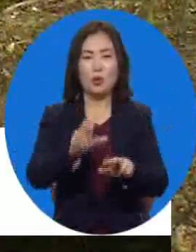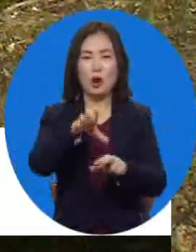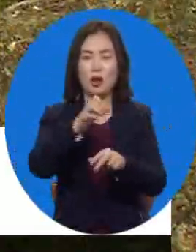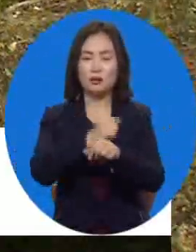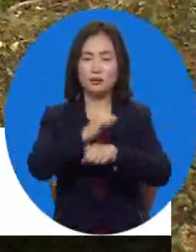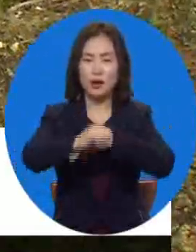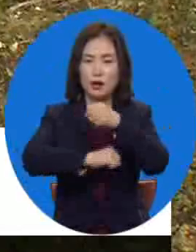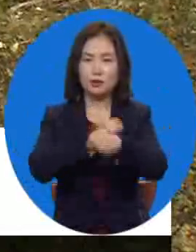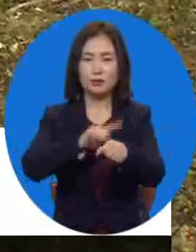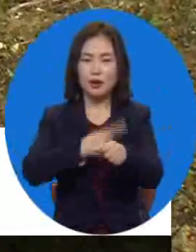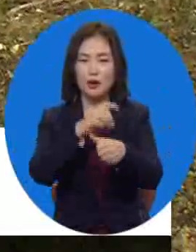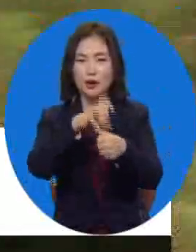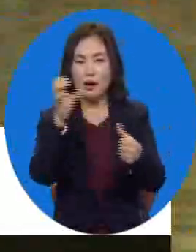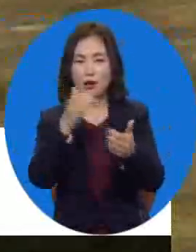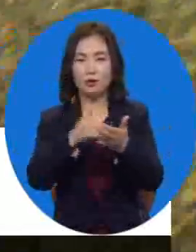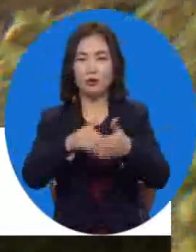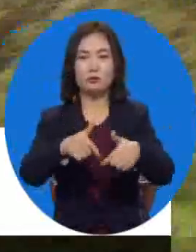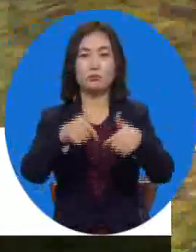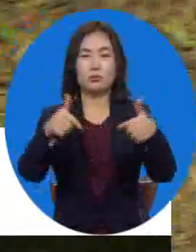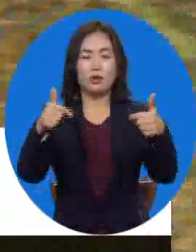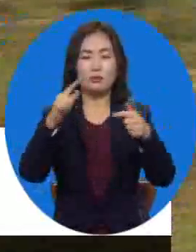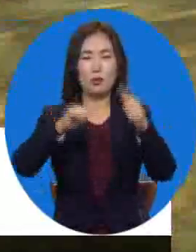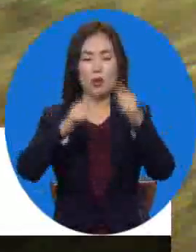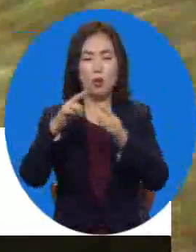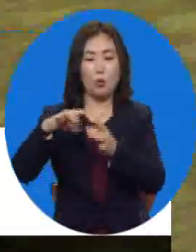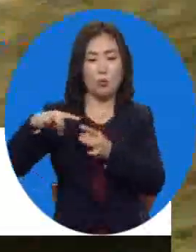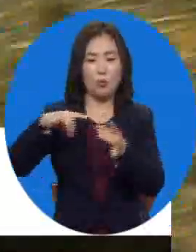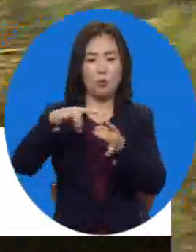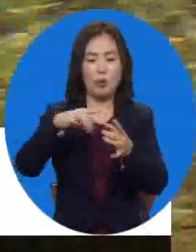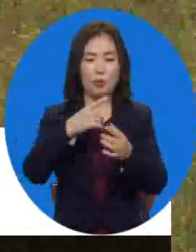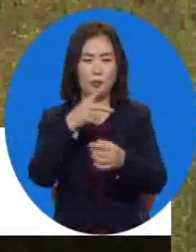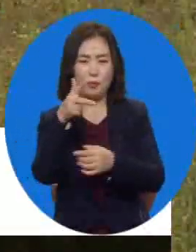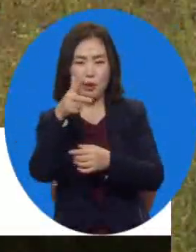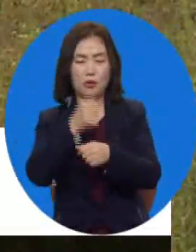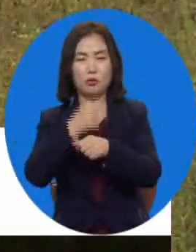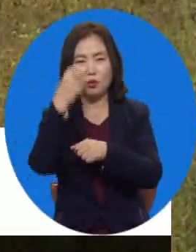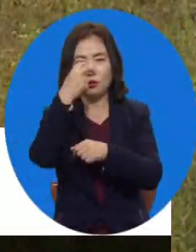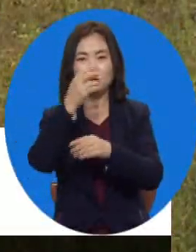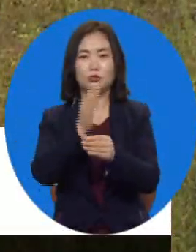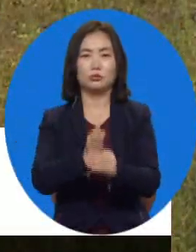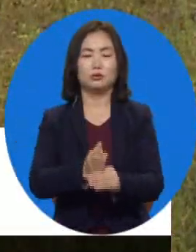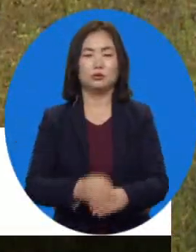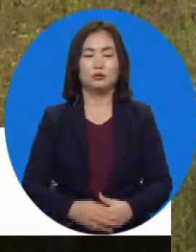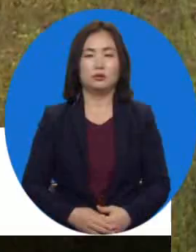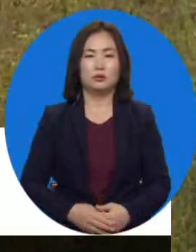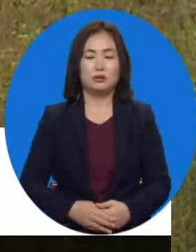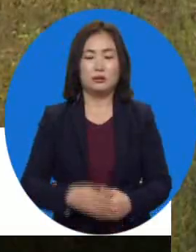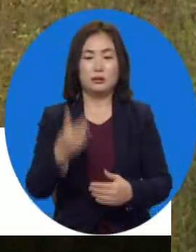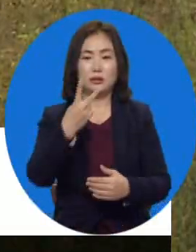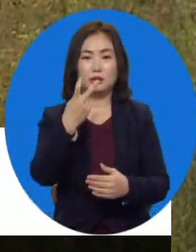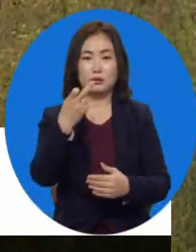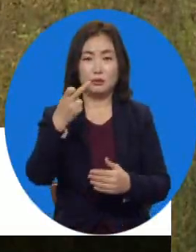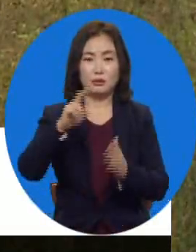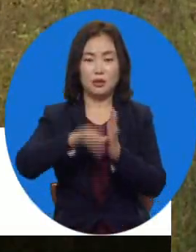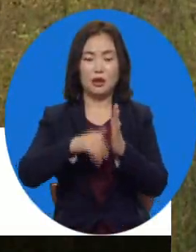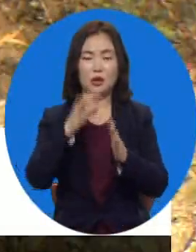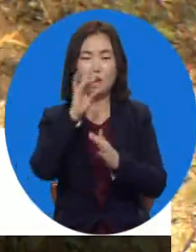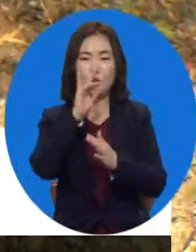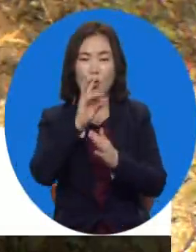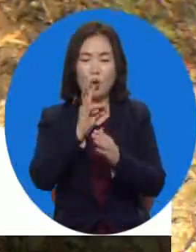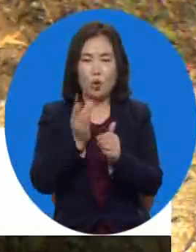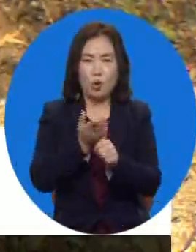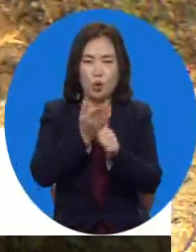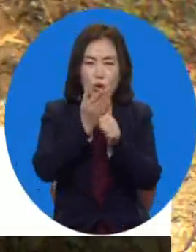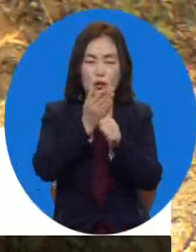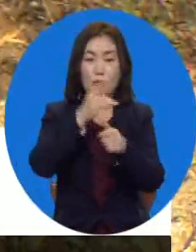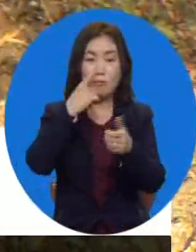이들의 자연스러운 개체군 형성과정을 무인 센서 카메라를 통해서 관찰하고 있습니다 2012년 여우 복원 사업을